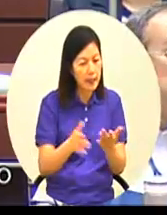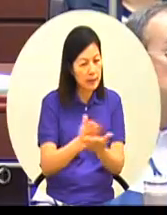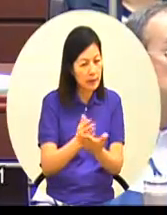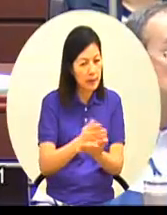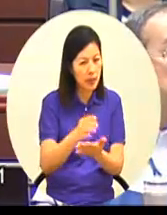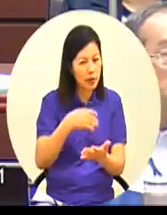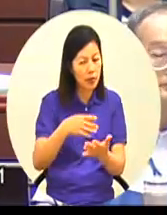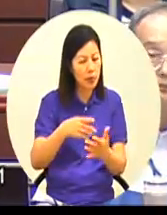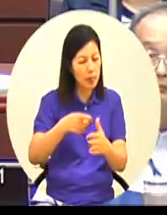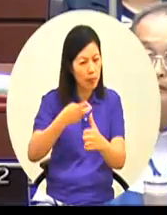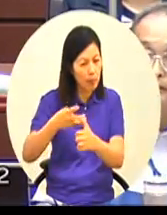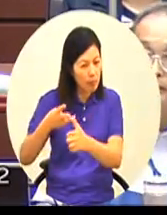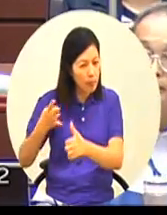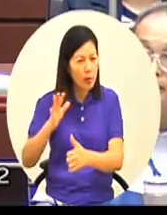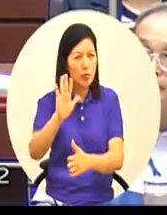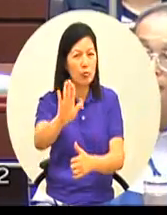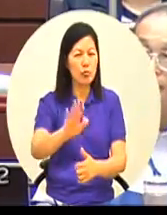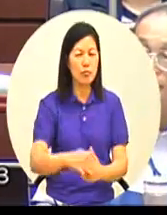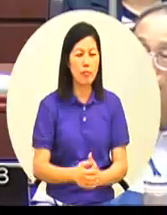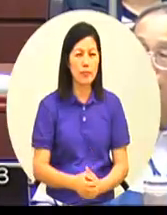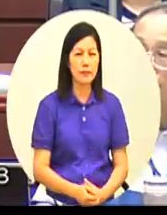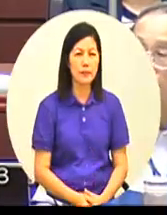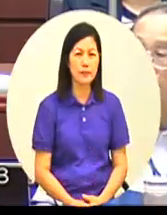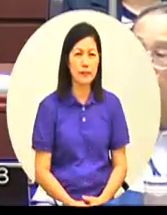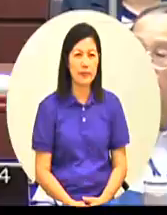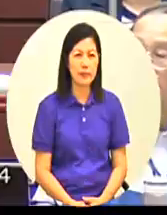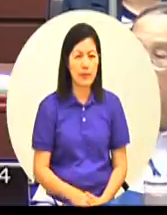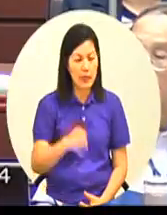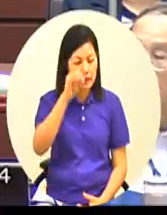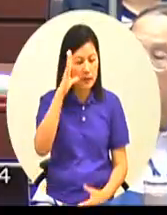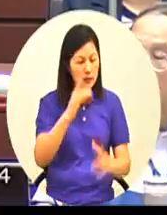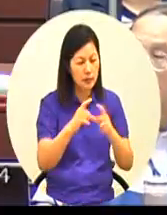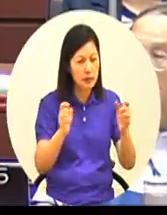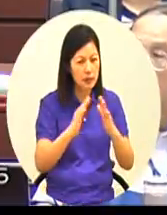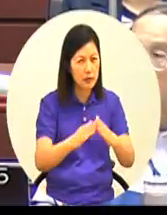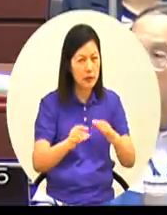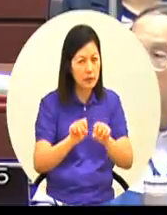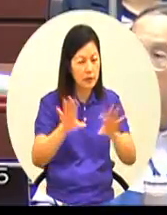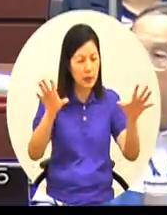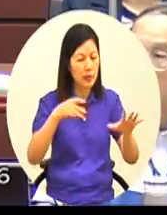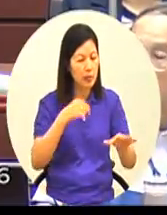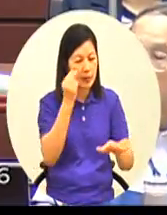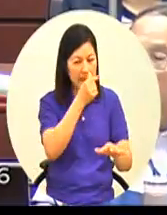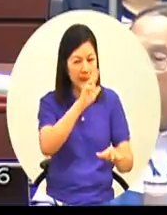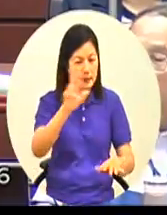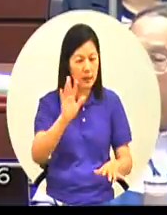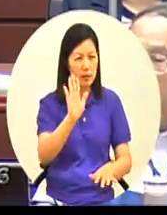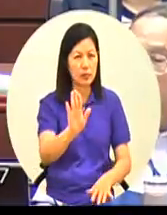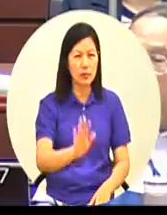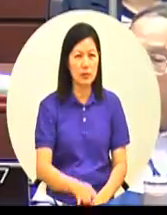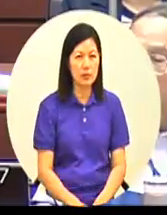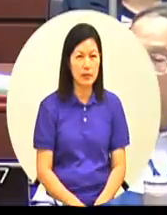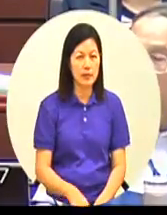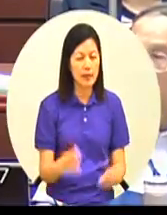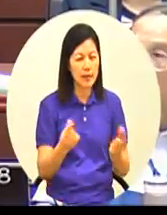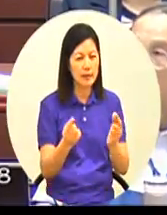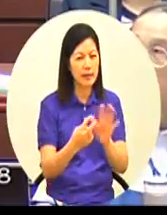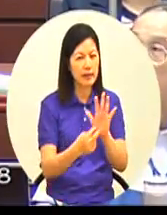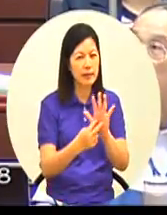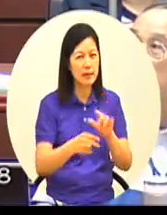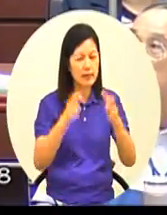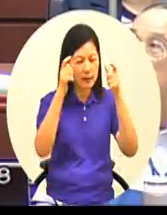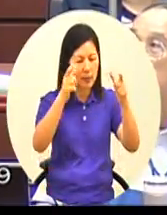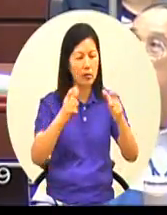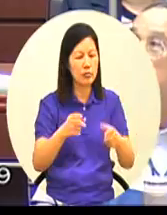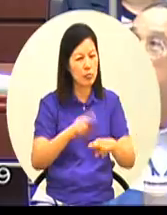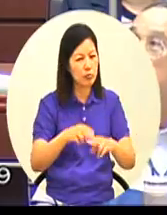组里面。那究竟我们的这个智慧城市方面的发展，其实我们有我们的特色啊。那譬如说我们高雄有一个做